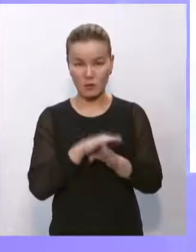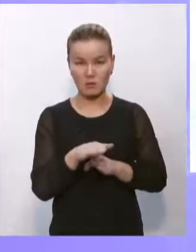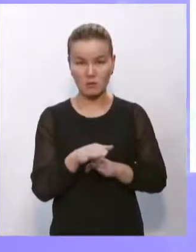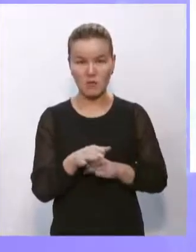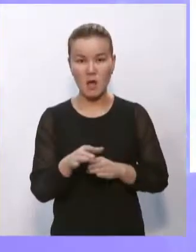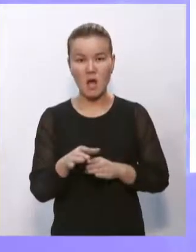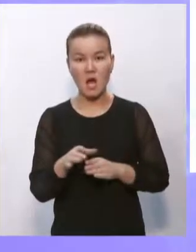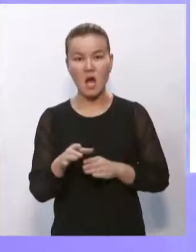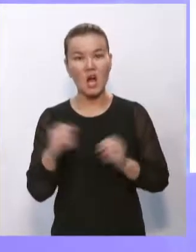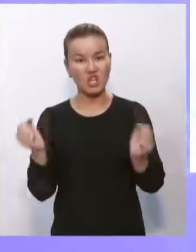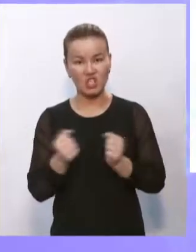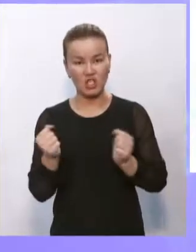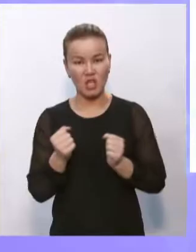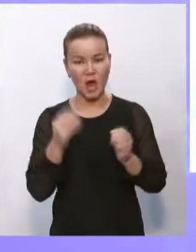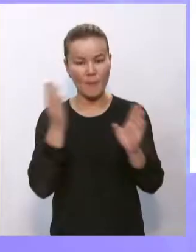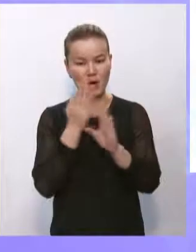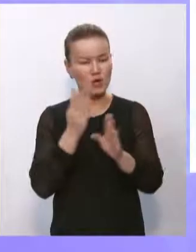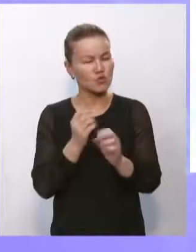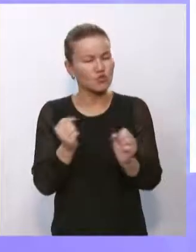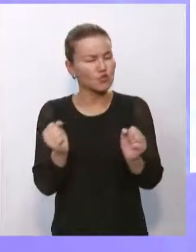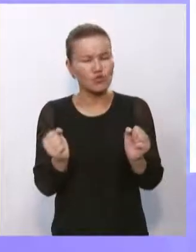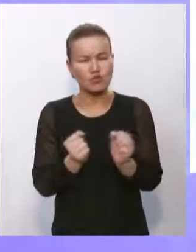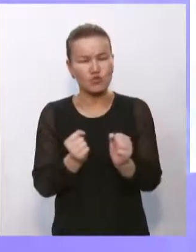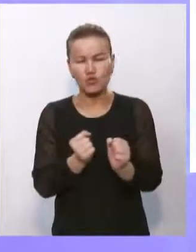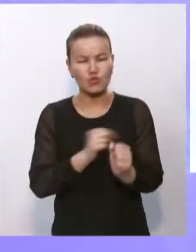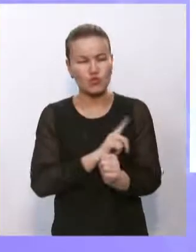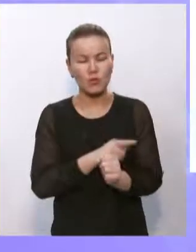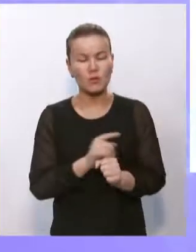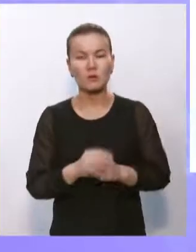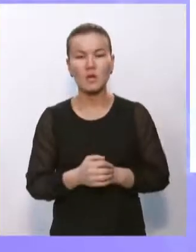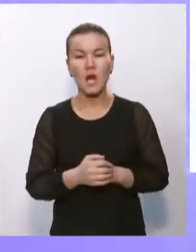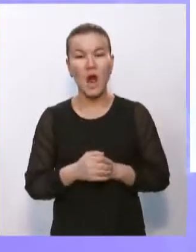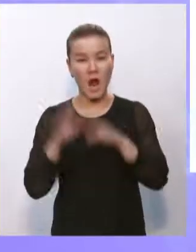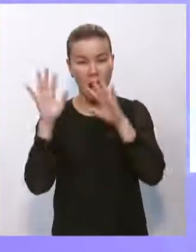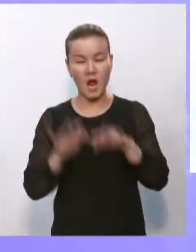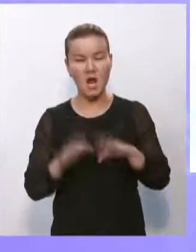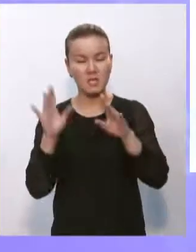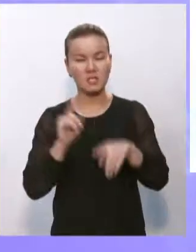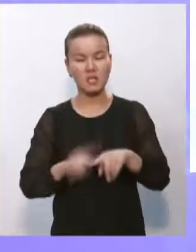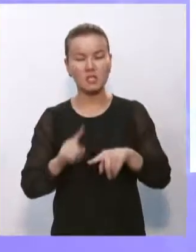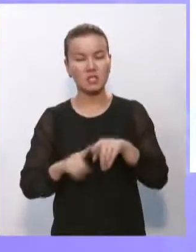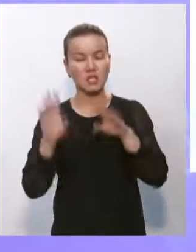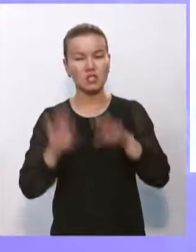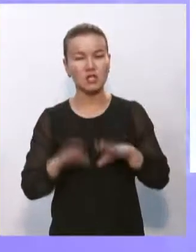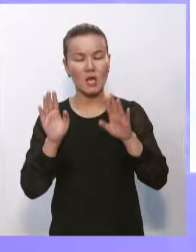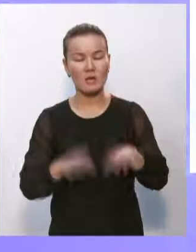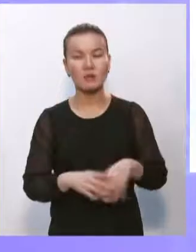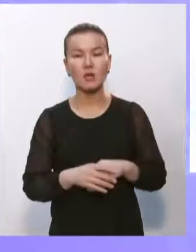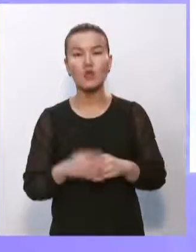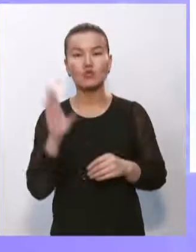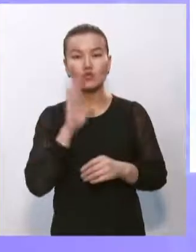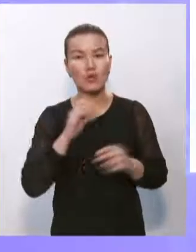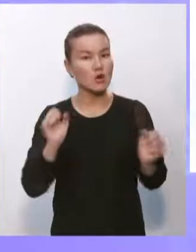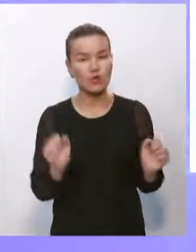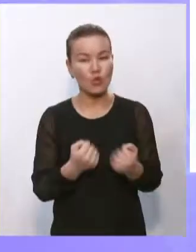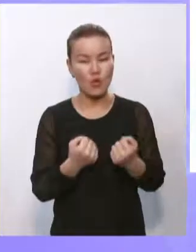Кышында аба ырайы суук болот. Кар тез-тез жаайт. Суулар тоңот.